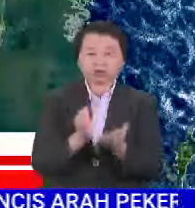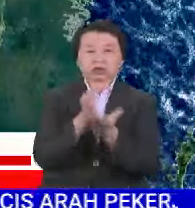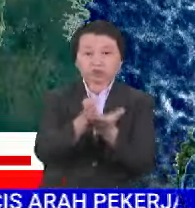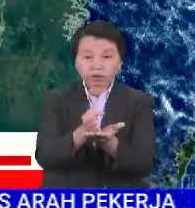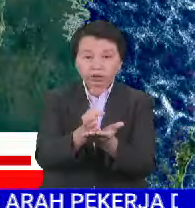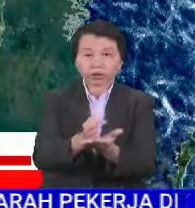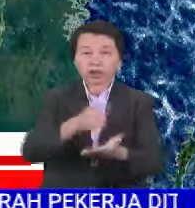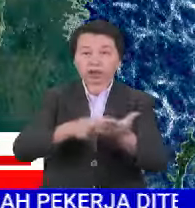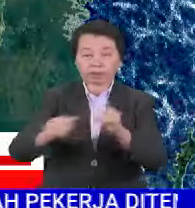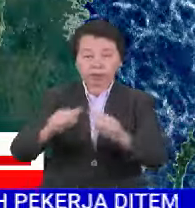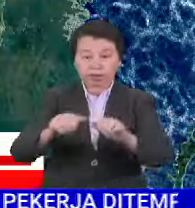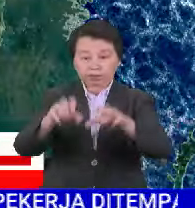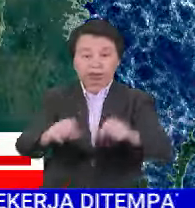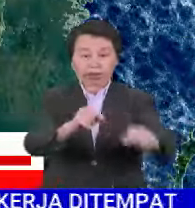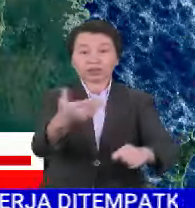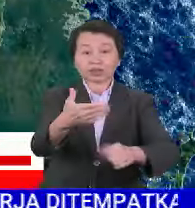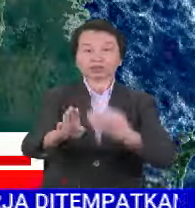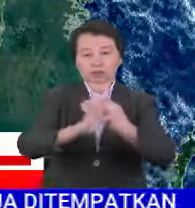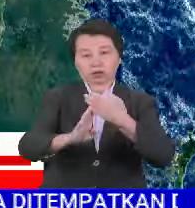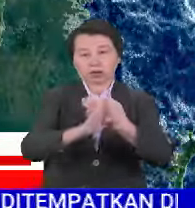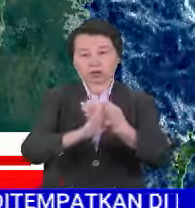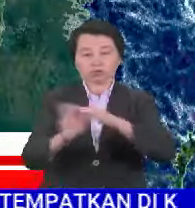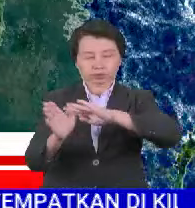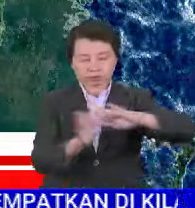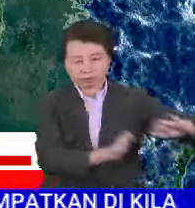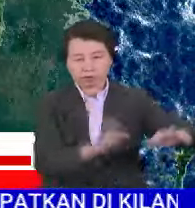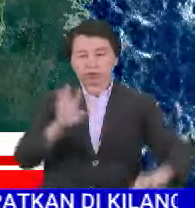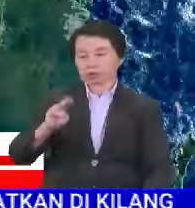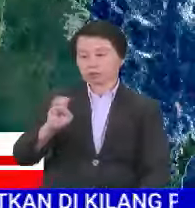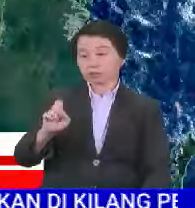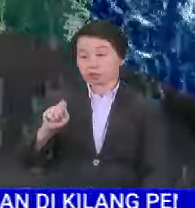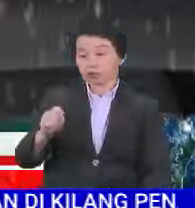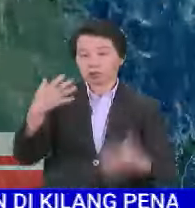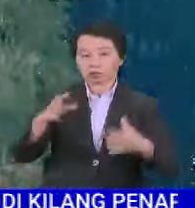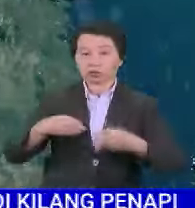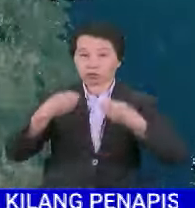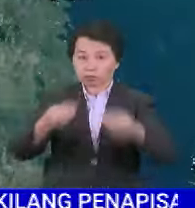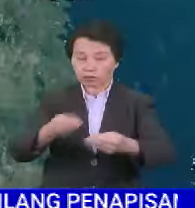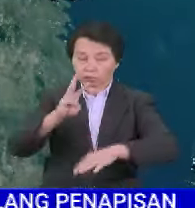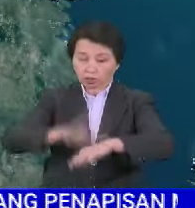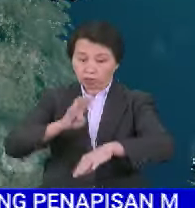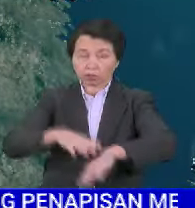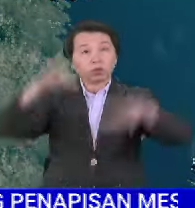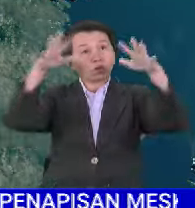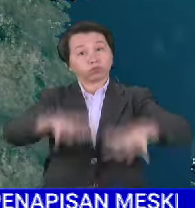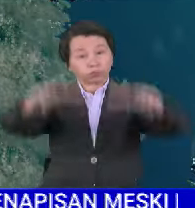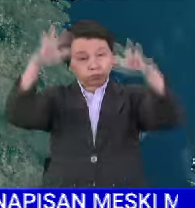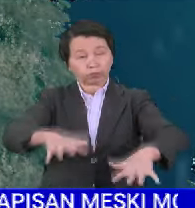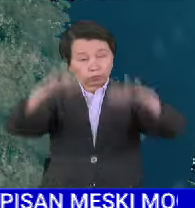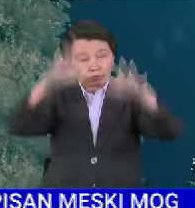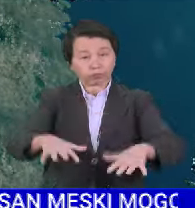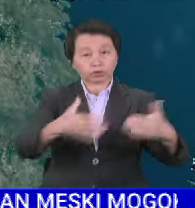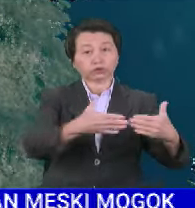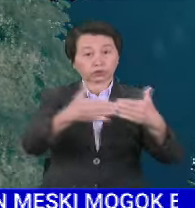dan juga sebarang aktiviti menangkap ikan. Selain daripada itu, Met Malaysia juga telah pun mengeluarkan amaran hujan lebat